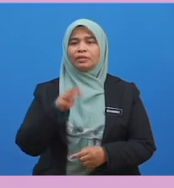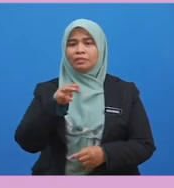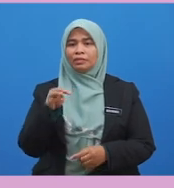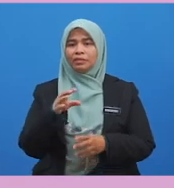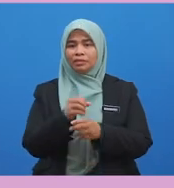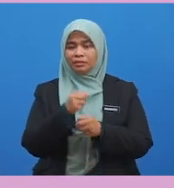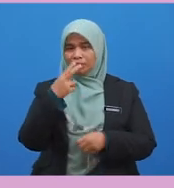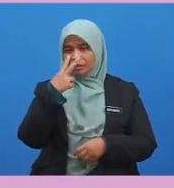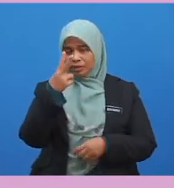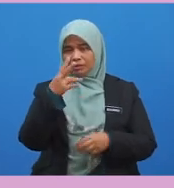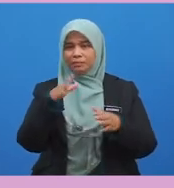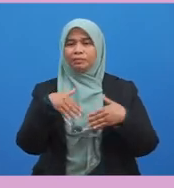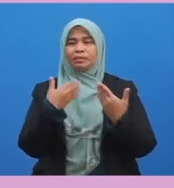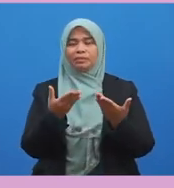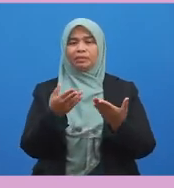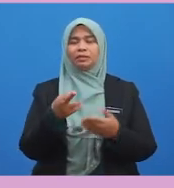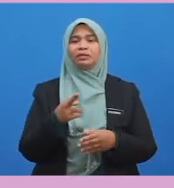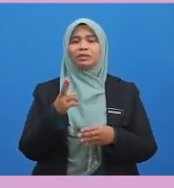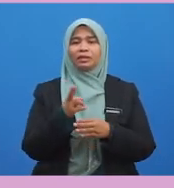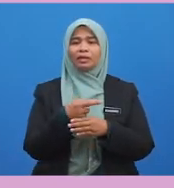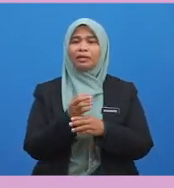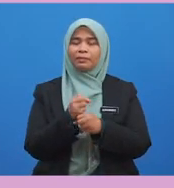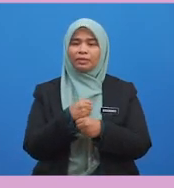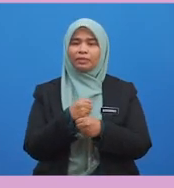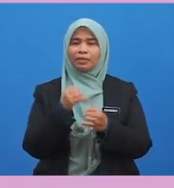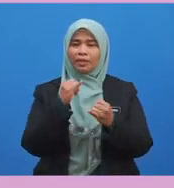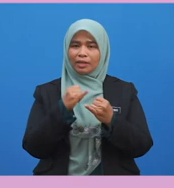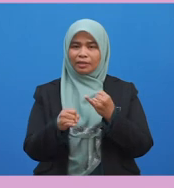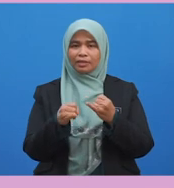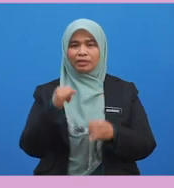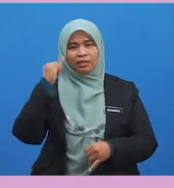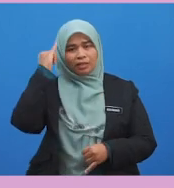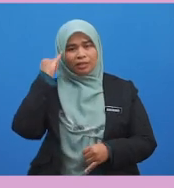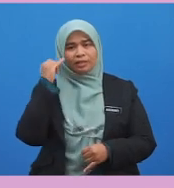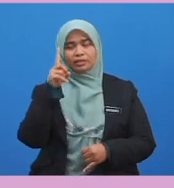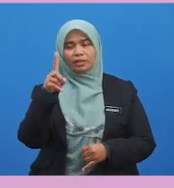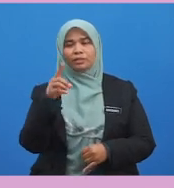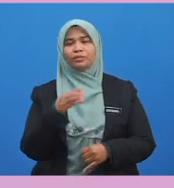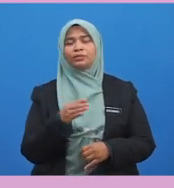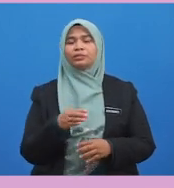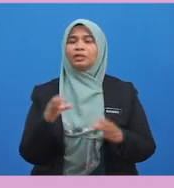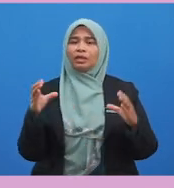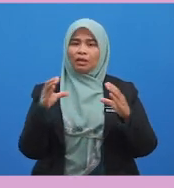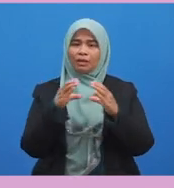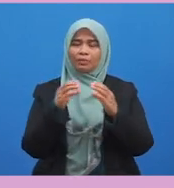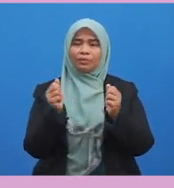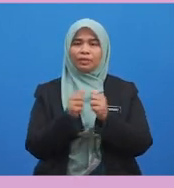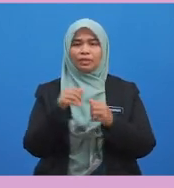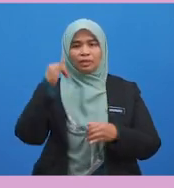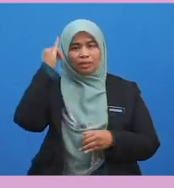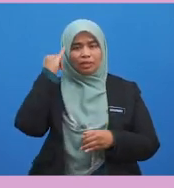dapat lihat bagaimana reka bentuk akhir idea pertama digabungkan dengan reka bentuk idea